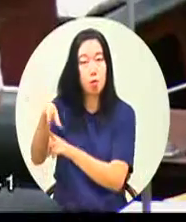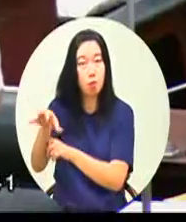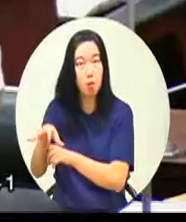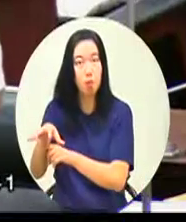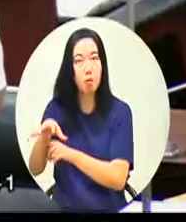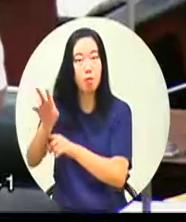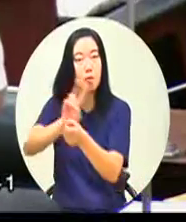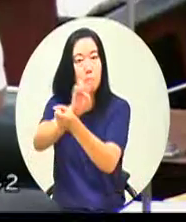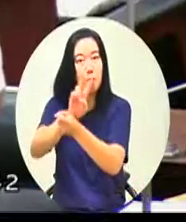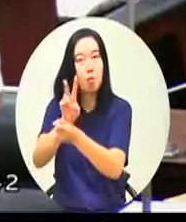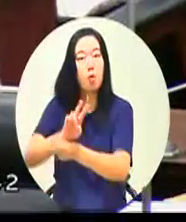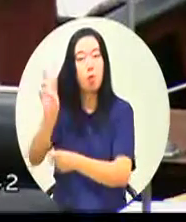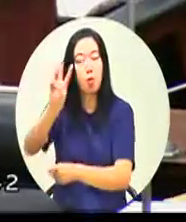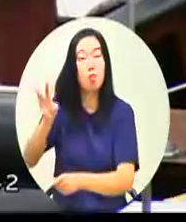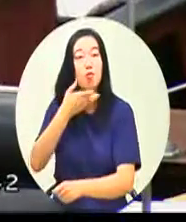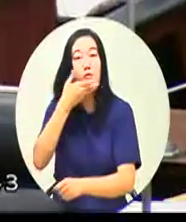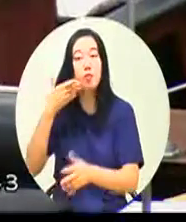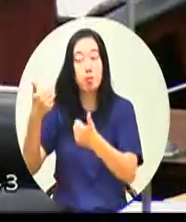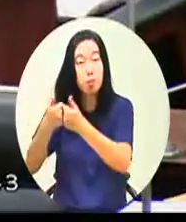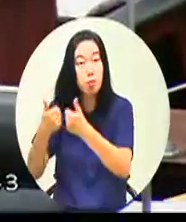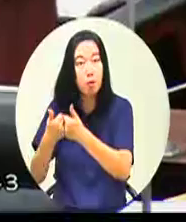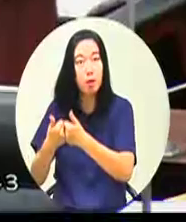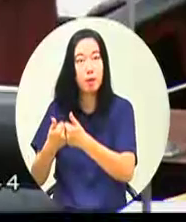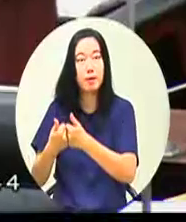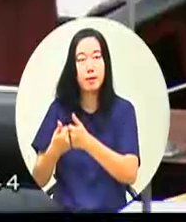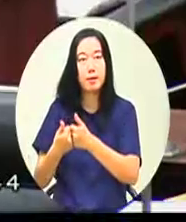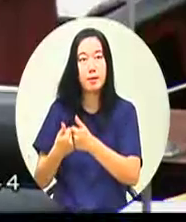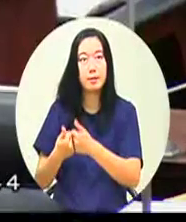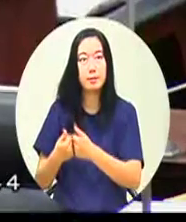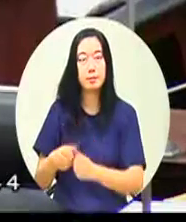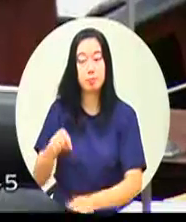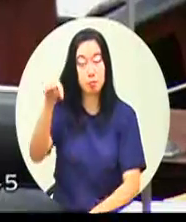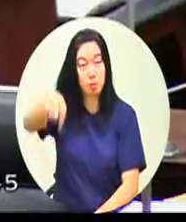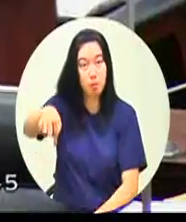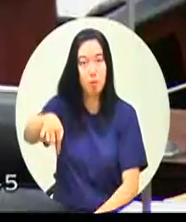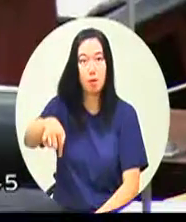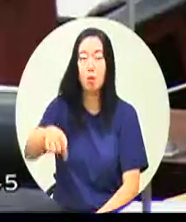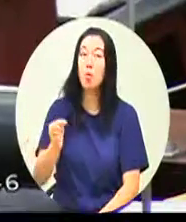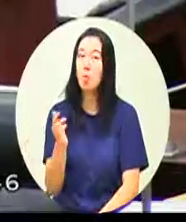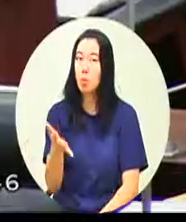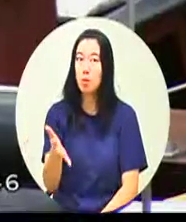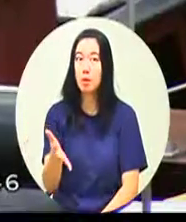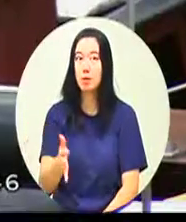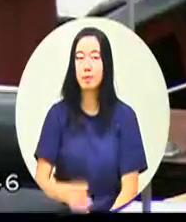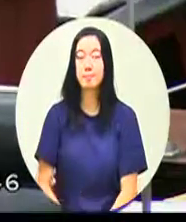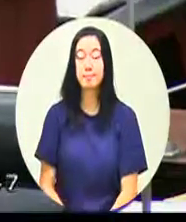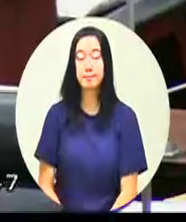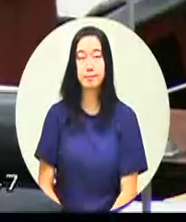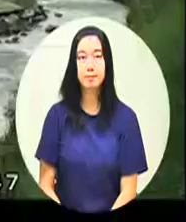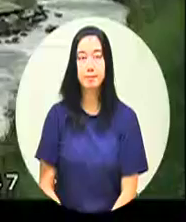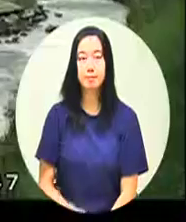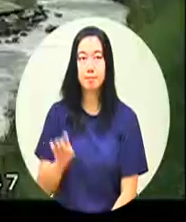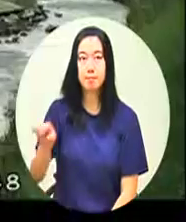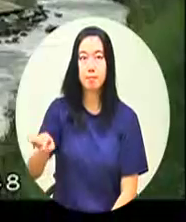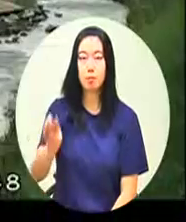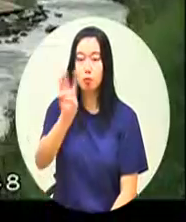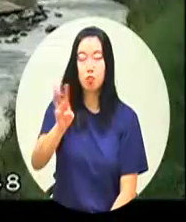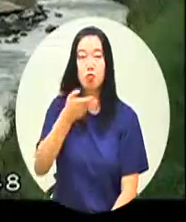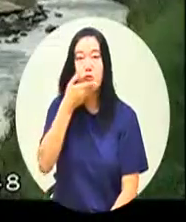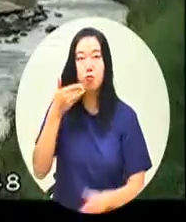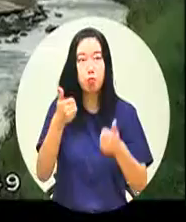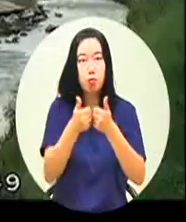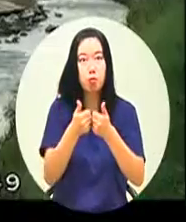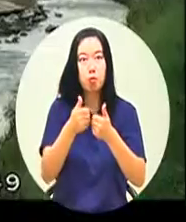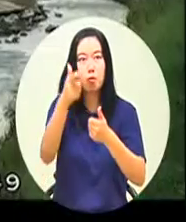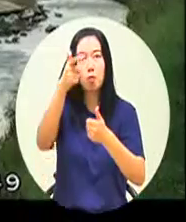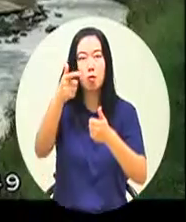会的吧？哦，你讲这农林水利会啦，讲真个啦，农林水利为啥吼？恁有啥？含农林水会，你们的层级